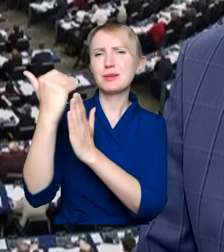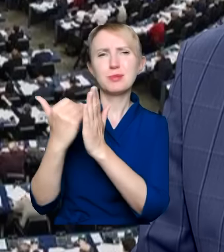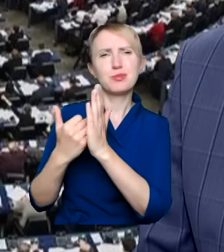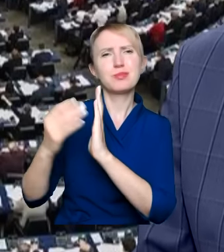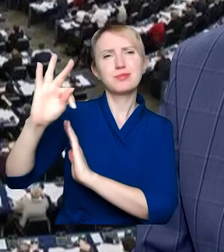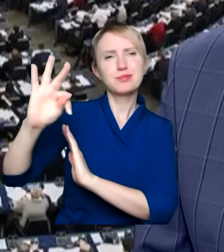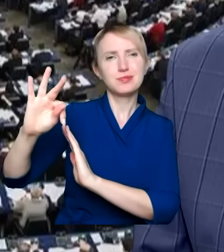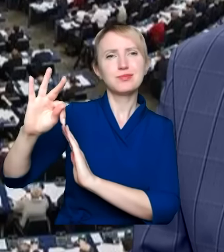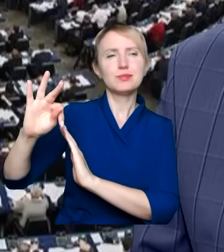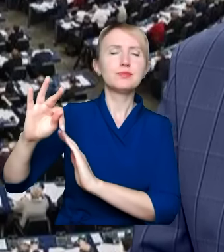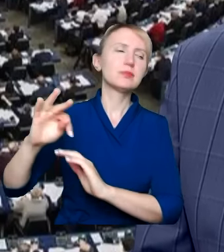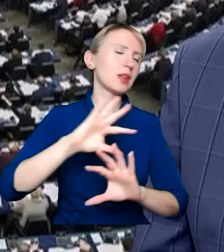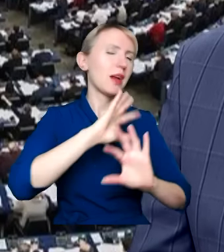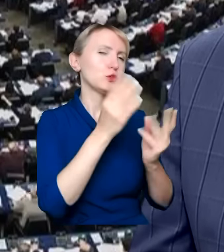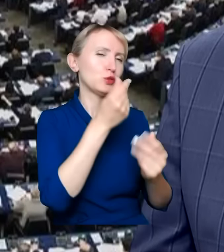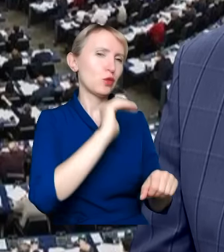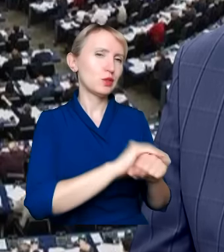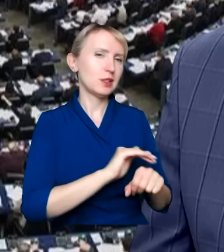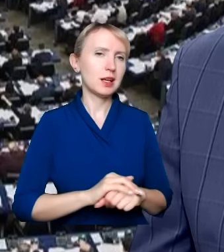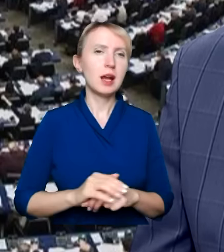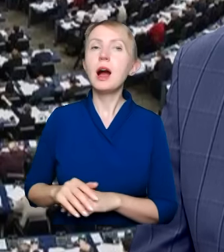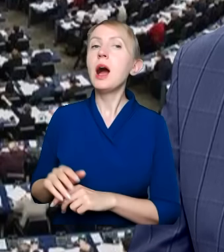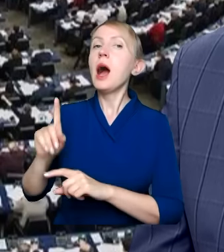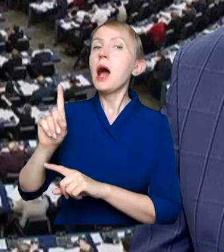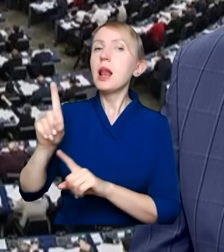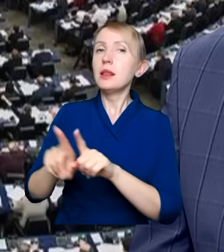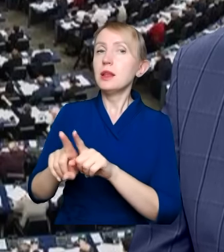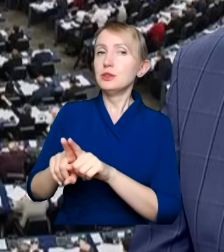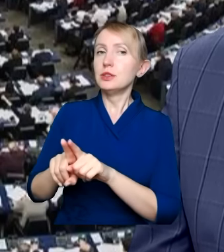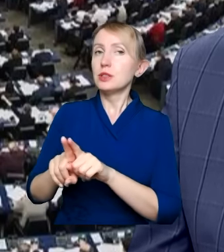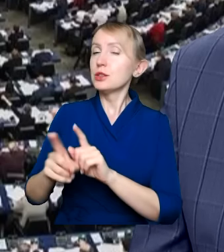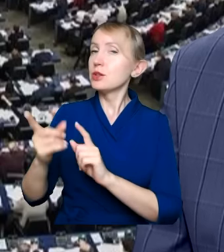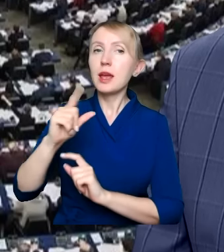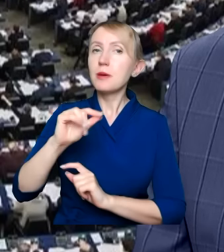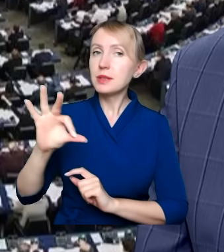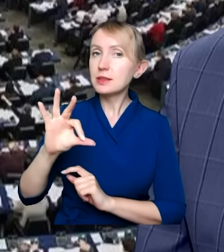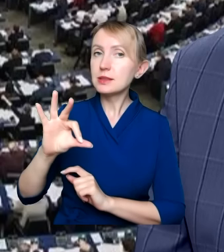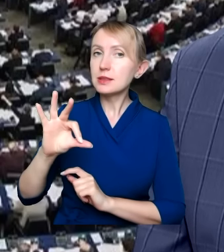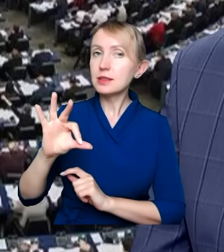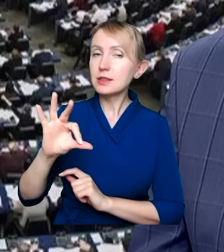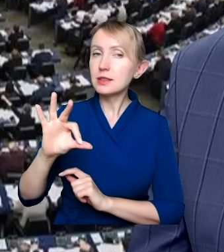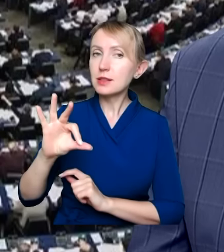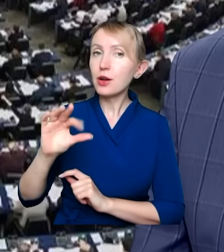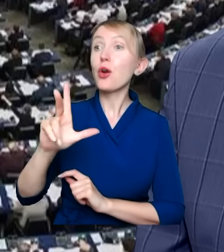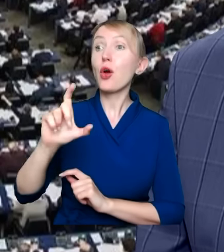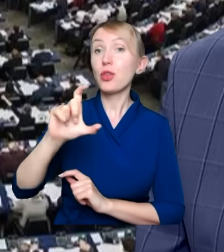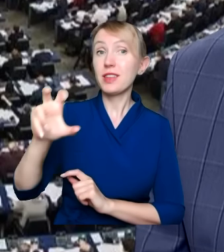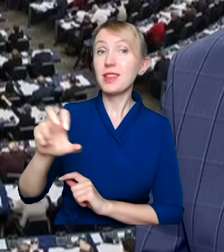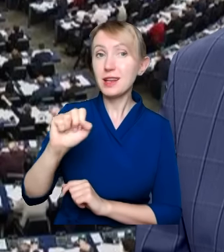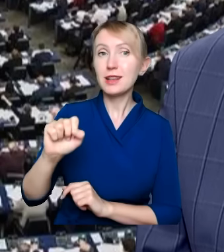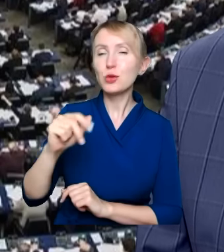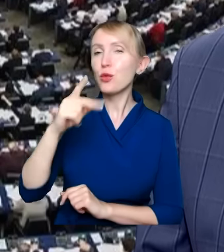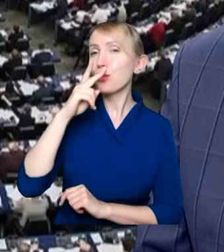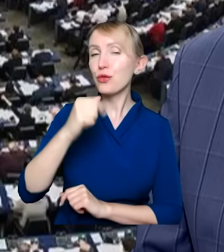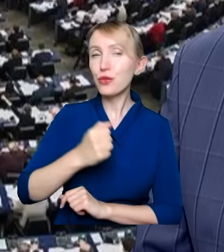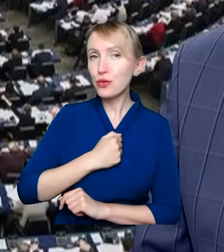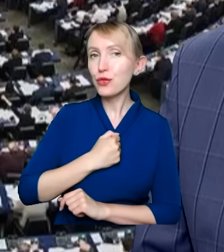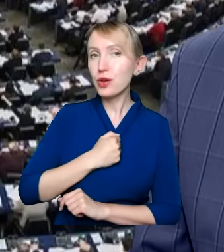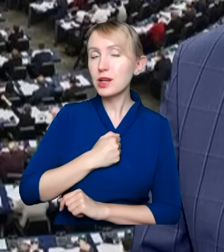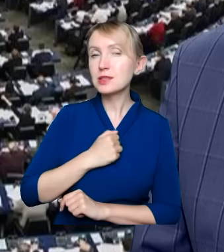prze zmian a z drugiej strony właśnie nie PIS tylko konfederacja która wyraźnie jest